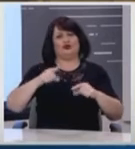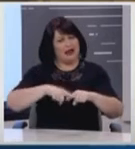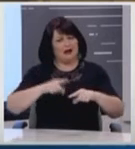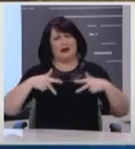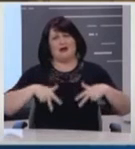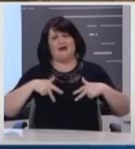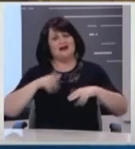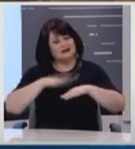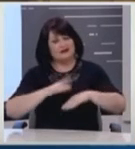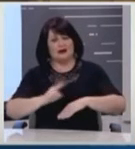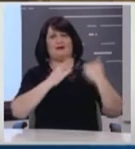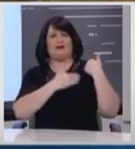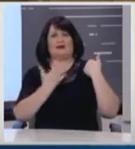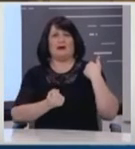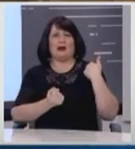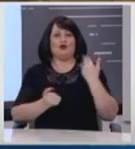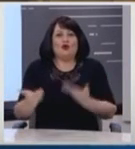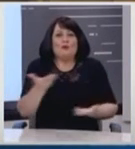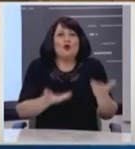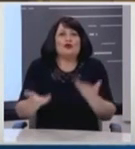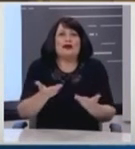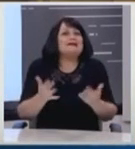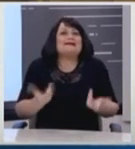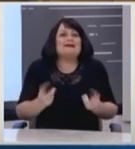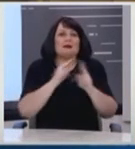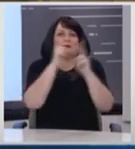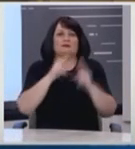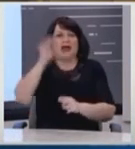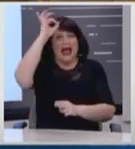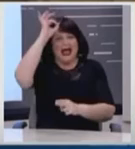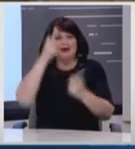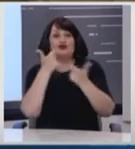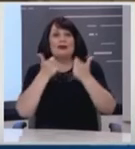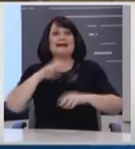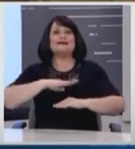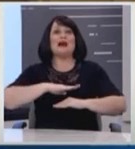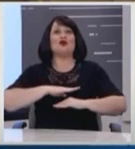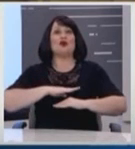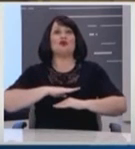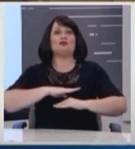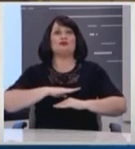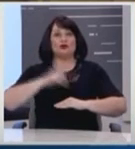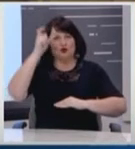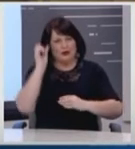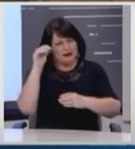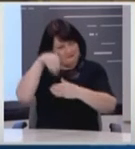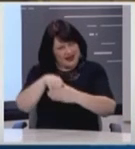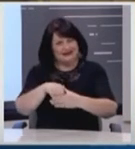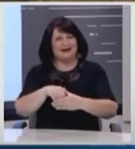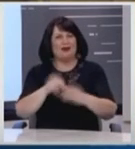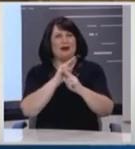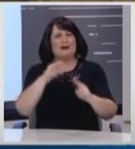όπως παραδείγματος χάρη είναι οι προτάσεις για διεθνή αστυνομική στρατιωτική δύναμη με τη συμμετοχή τουρκικών δυνάμεων,